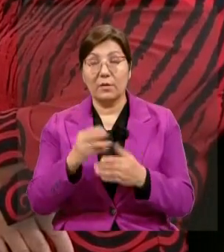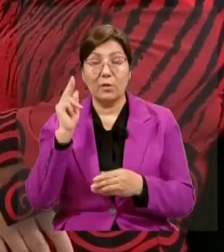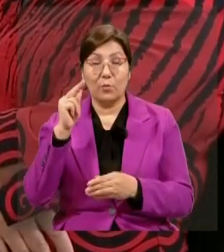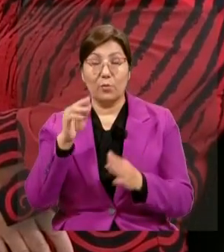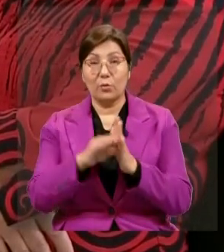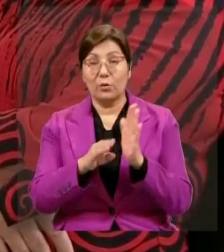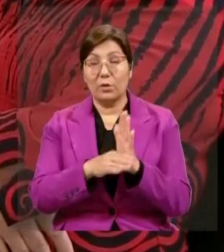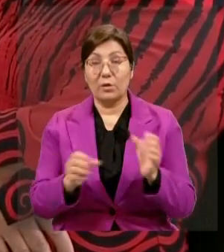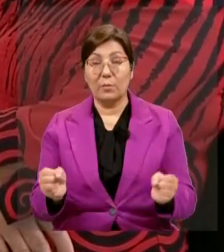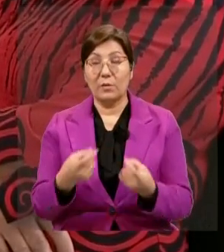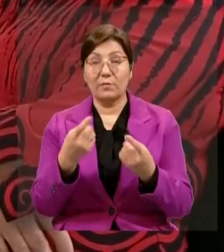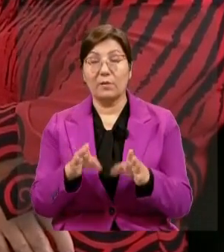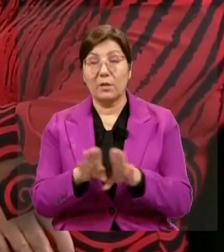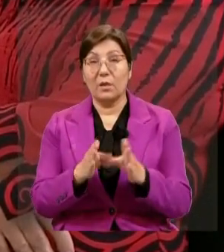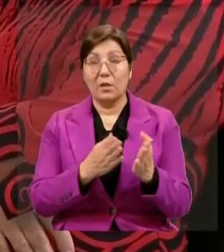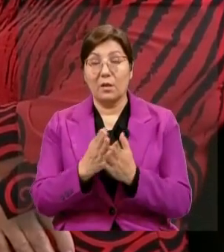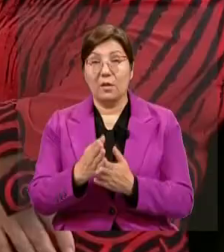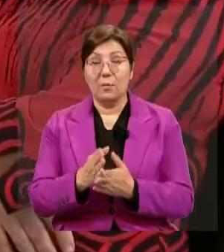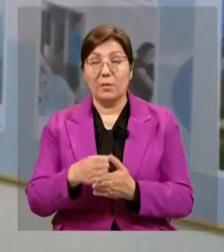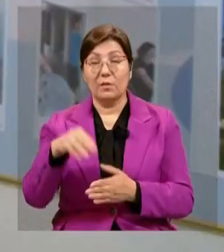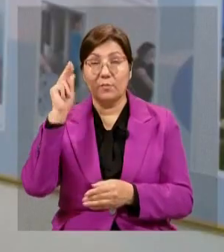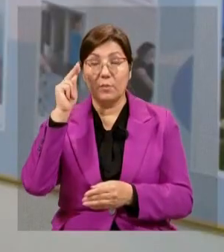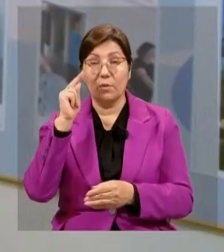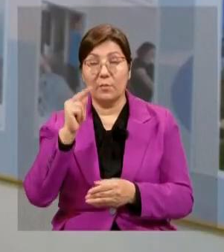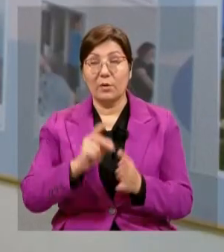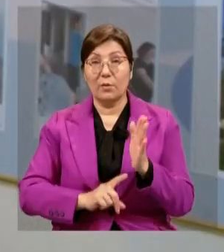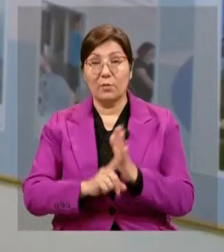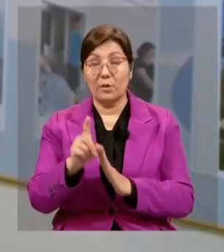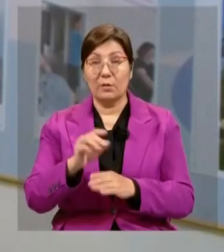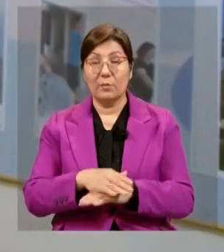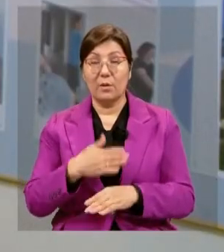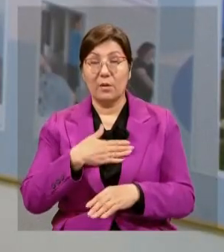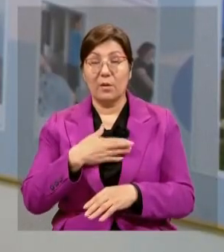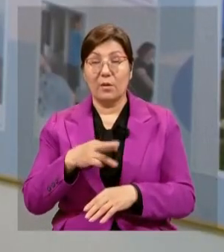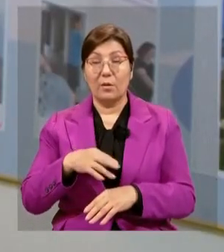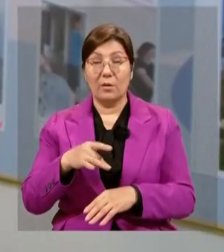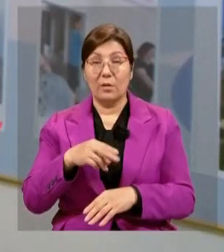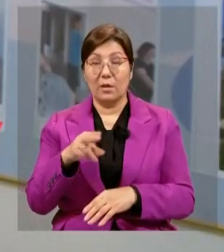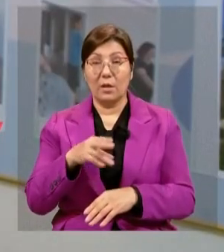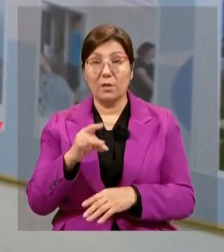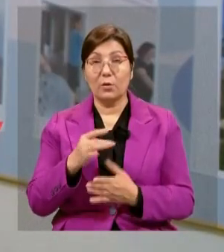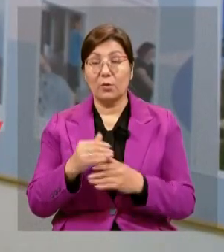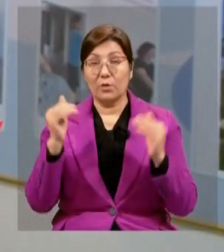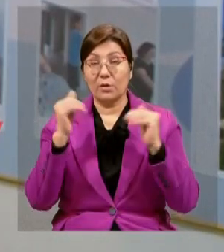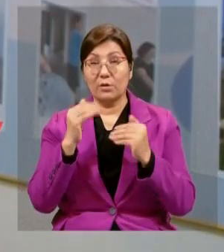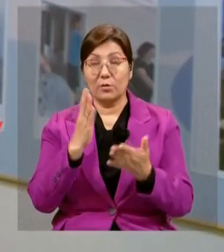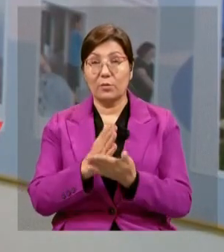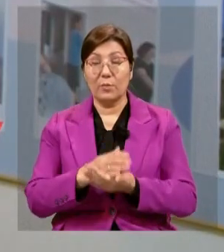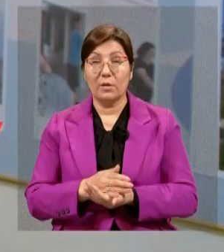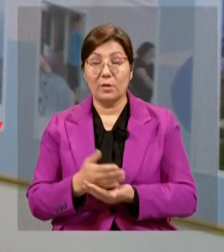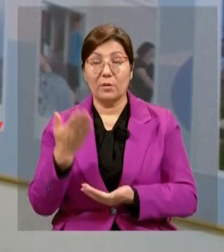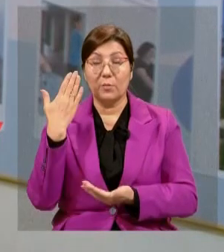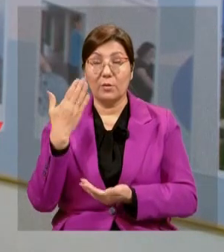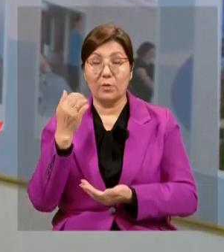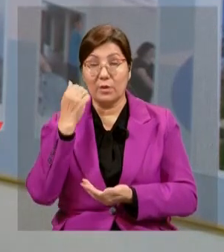елімізде де аталған бағыт бойынша білім беру қолға алынады. Бізде мысалға ядролық университет институт бар, мына бұрынғы